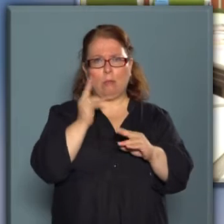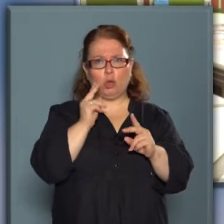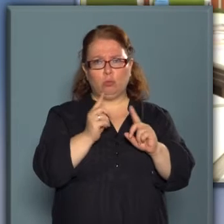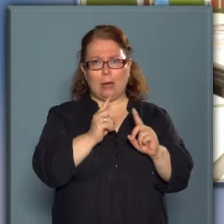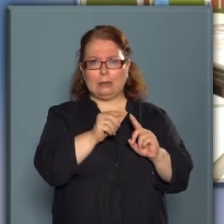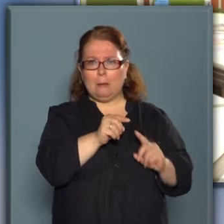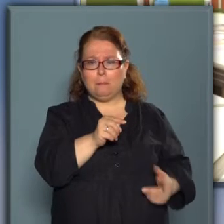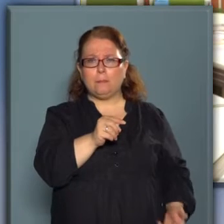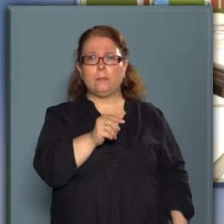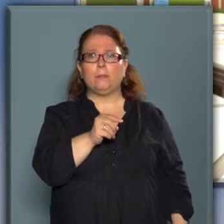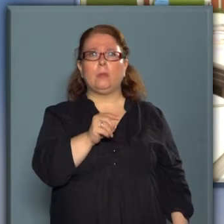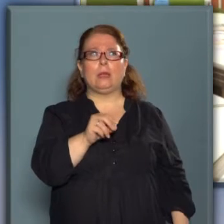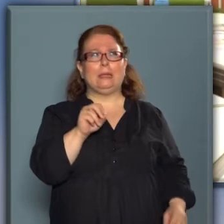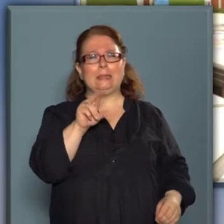megismertem.